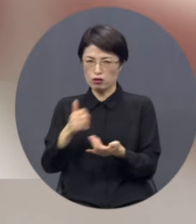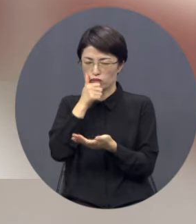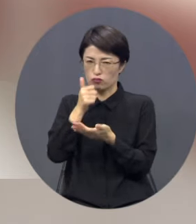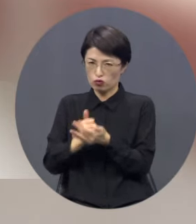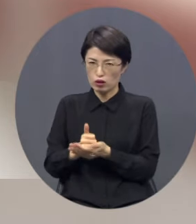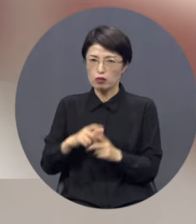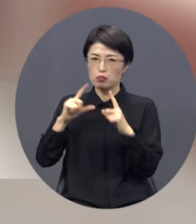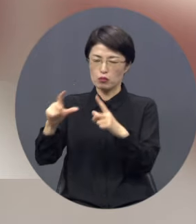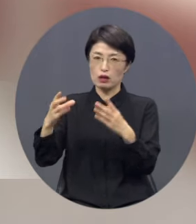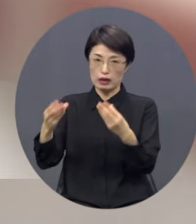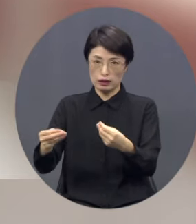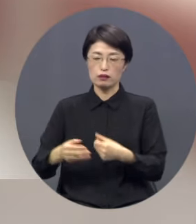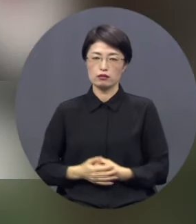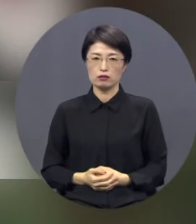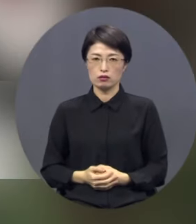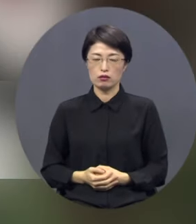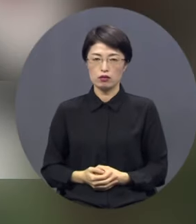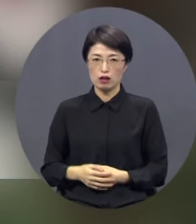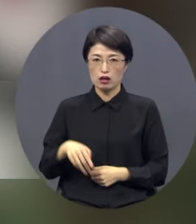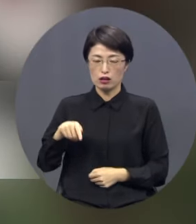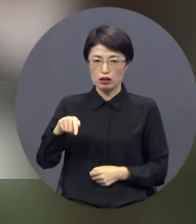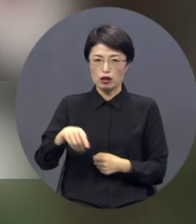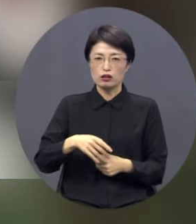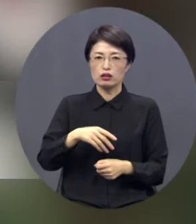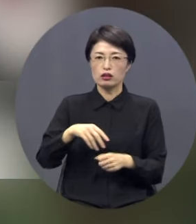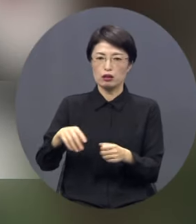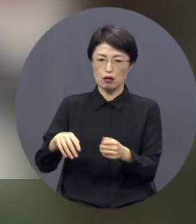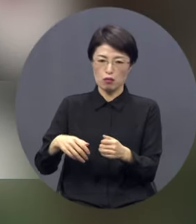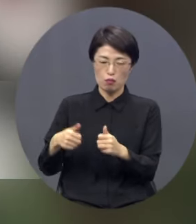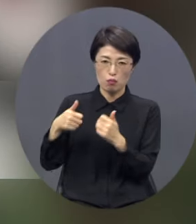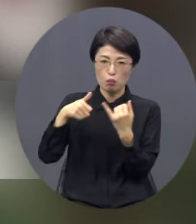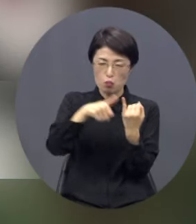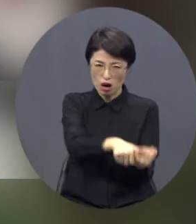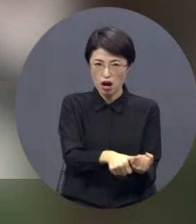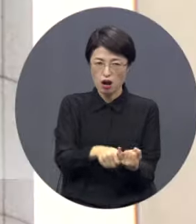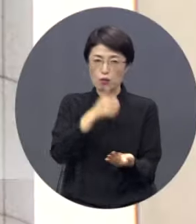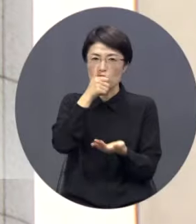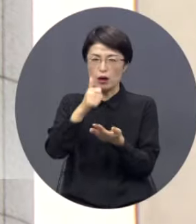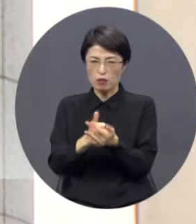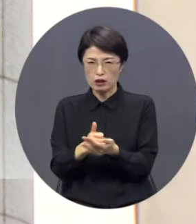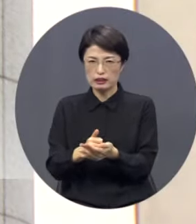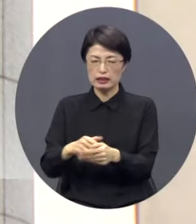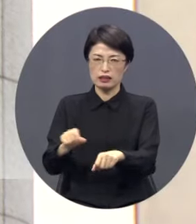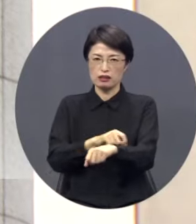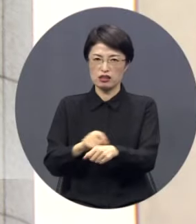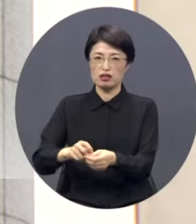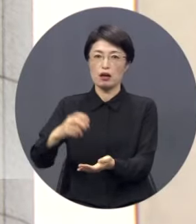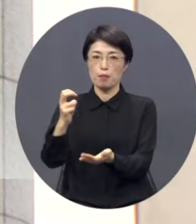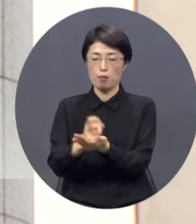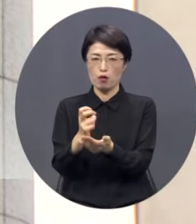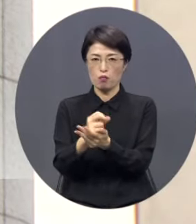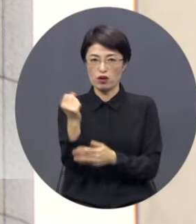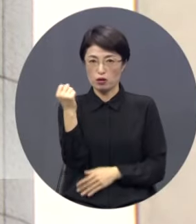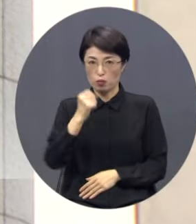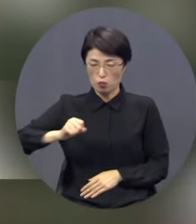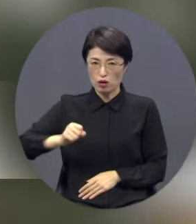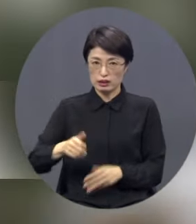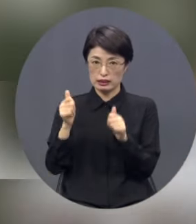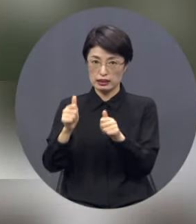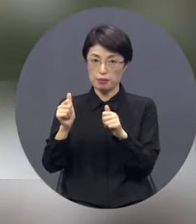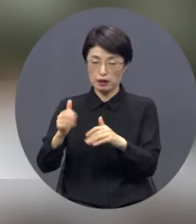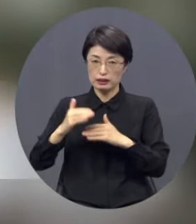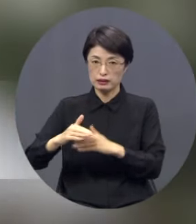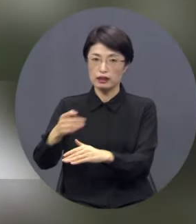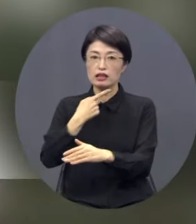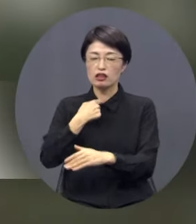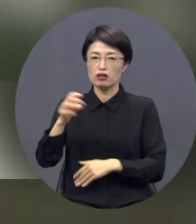제주지방법원 홍은표 판사는 성폭력 범죄의 처벌 등에 관한 특례법 위반으로 재판에 넘겨진 30대 남성에게